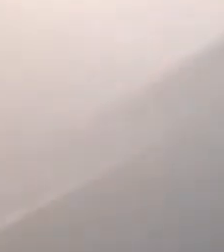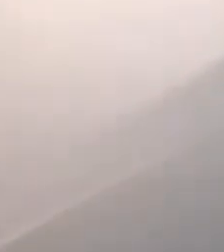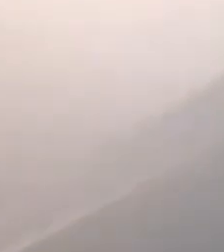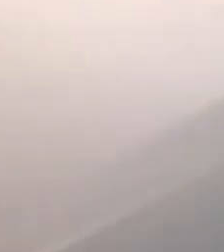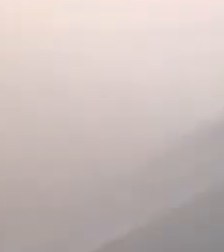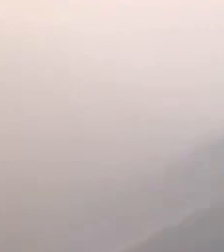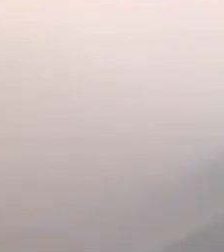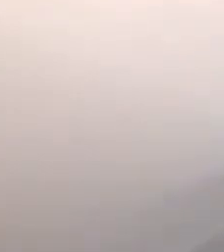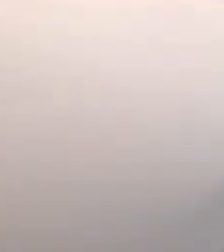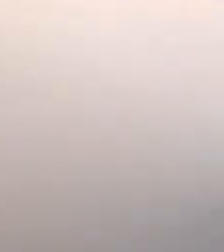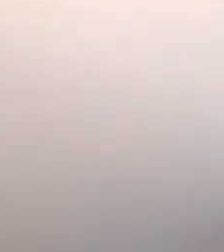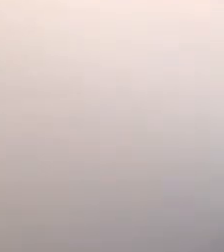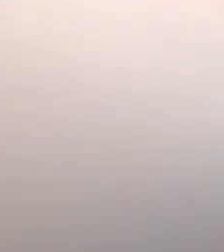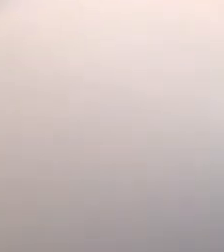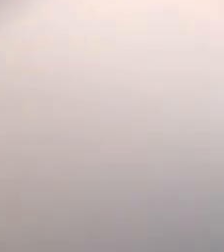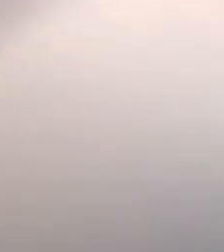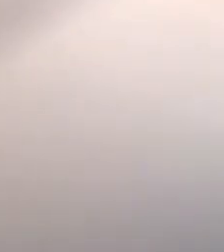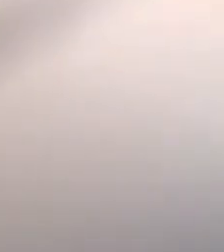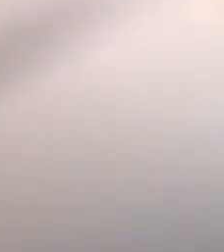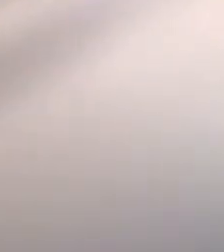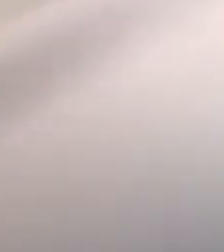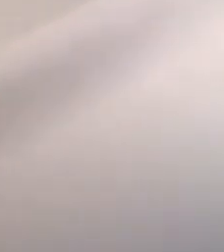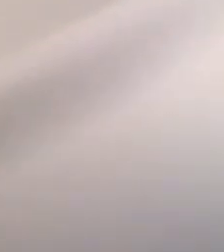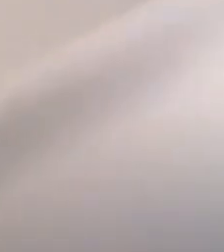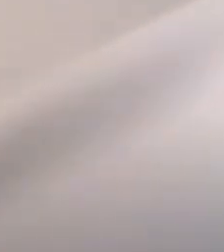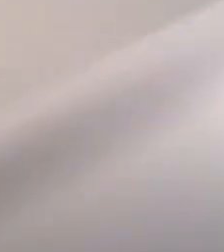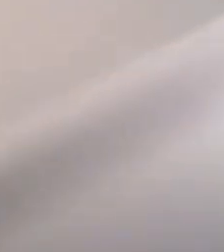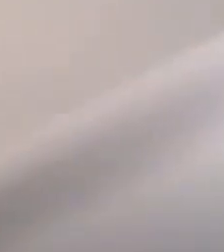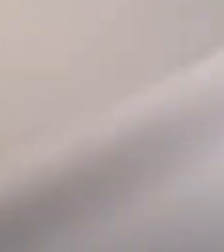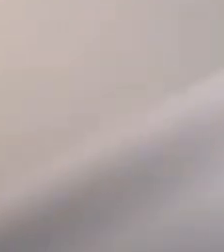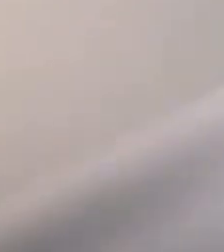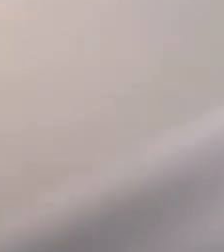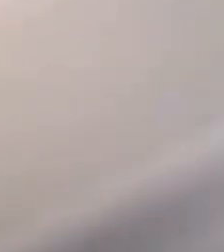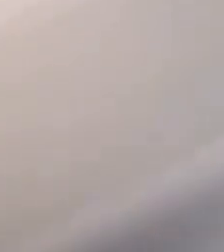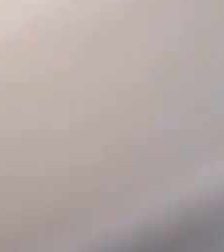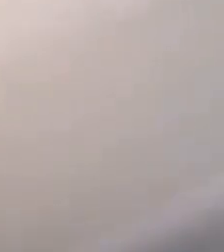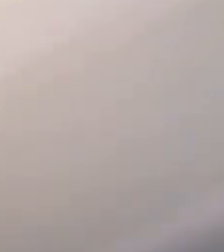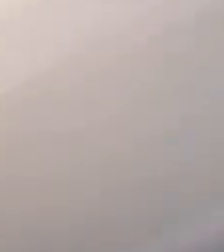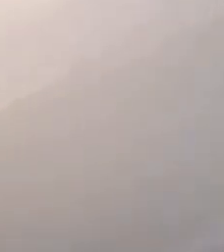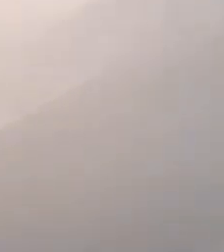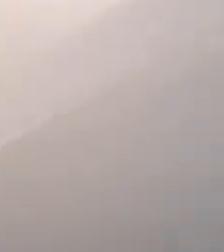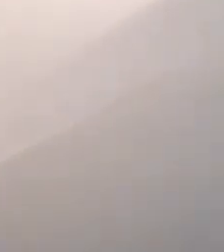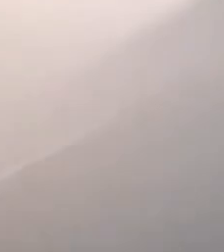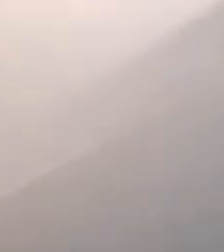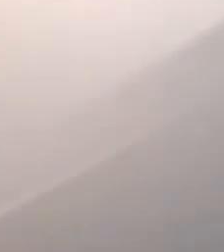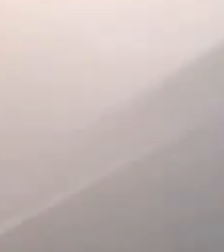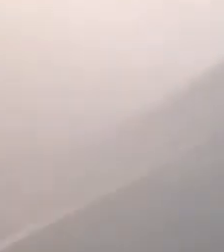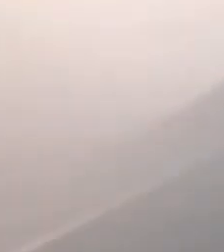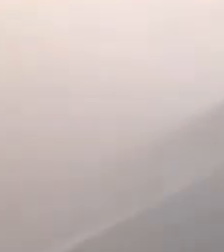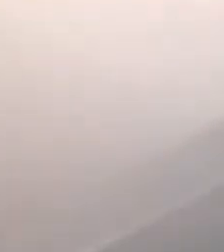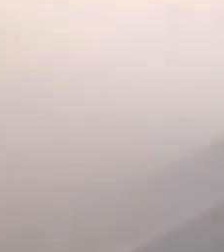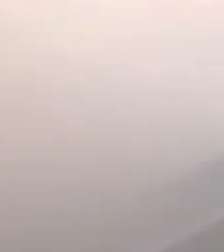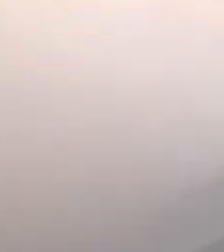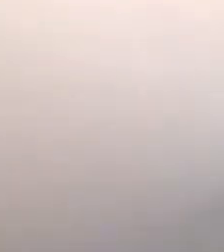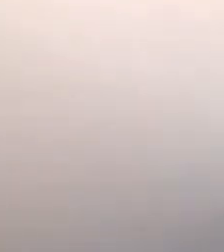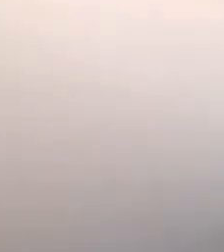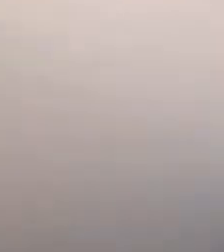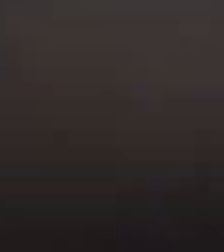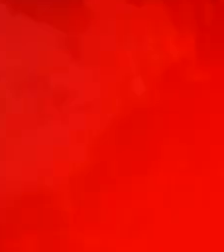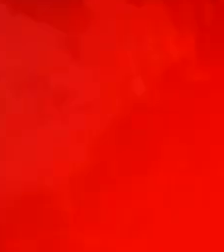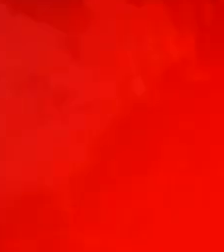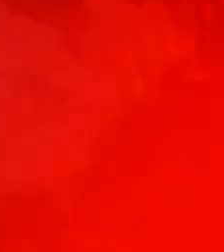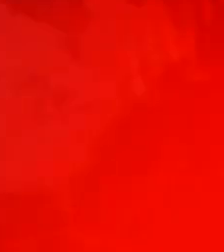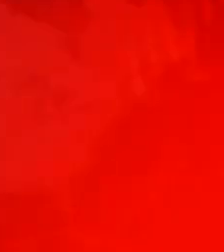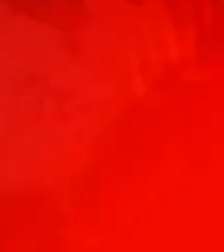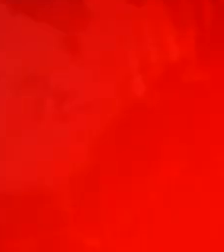pwede niyo rin kaming makasama sa GMA Pinoy TV at sa www.gmanews.tv.